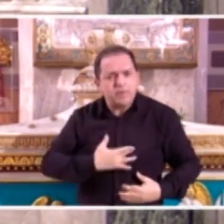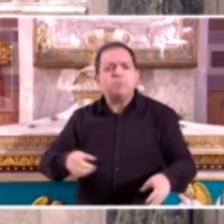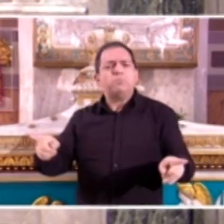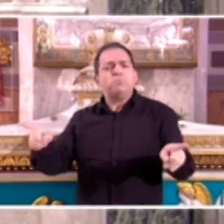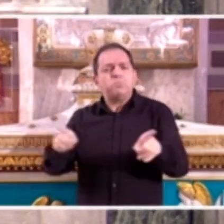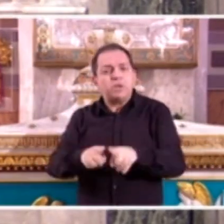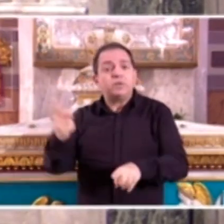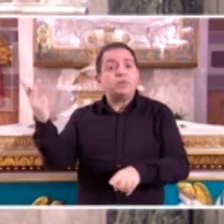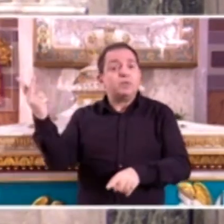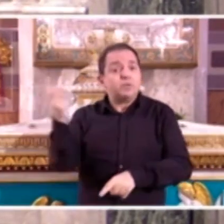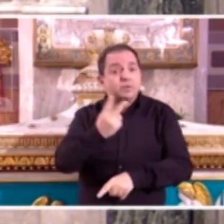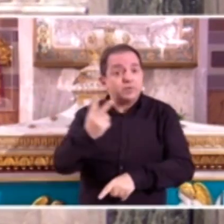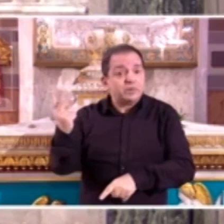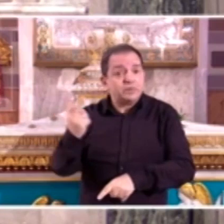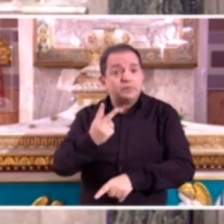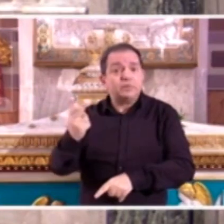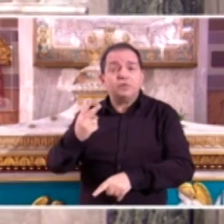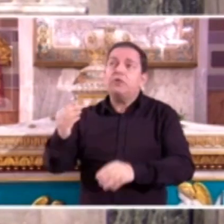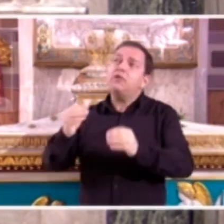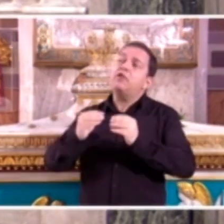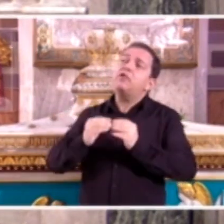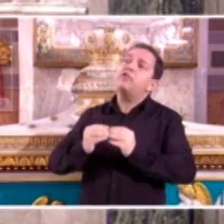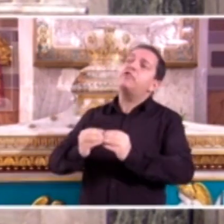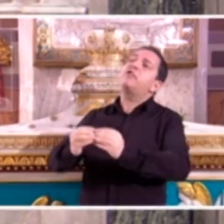ημών και εν το πνεύματι